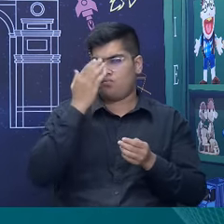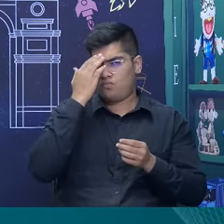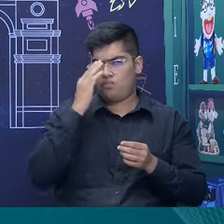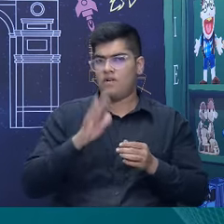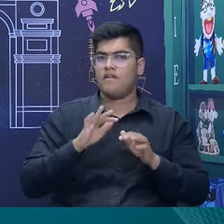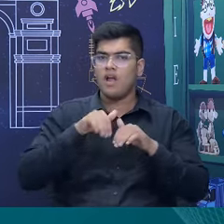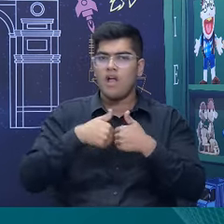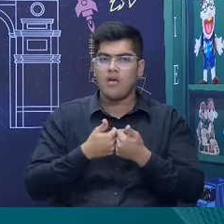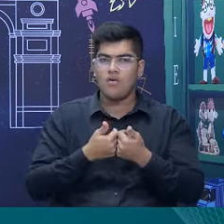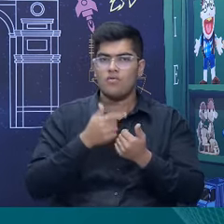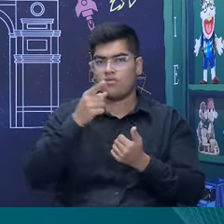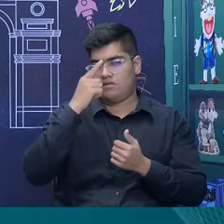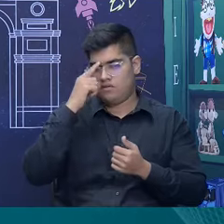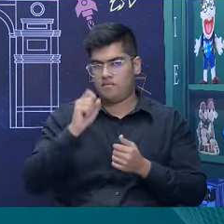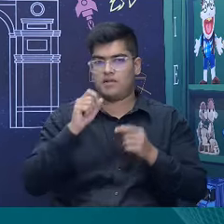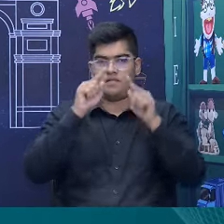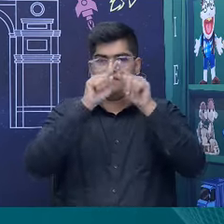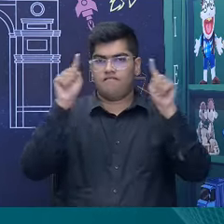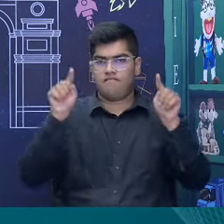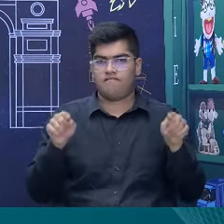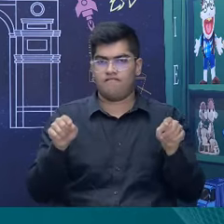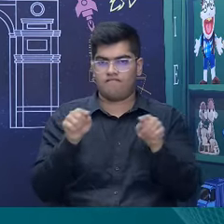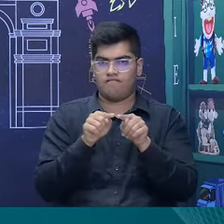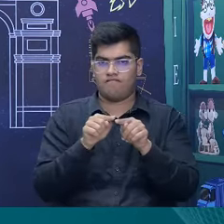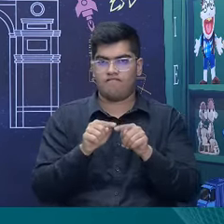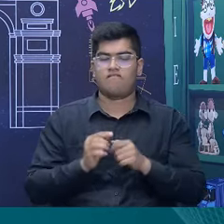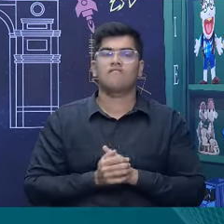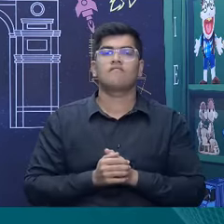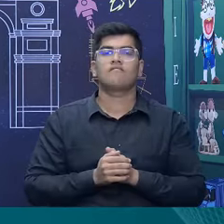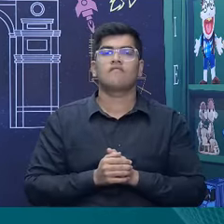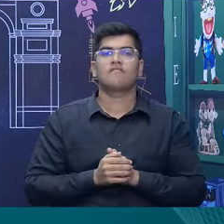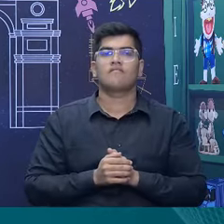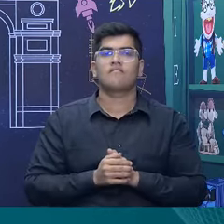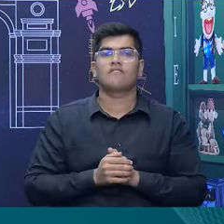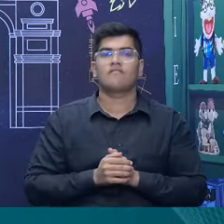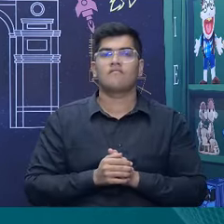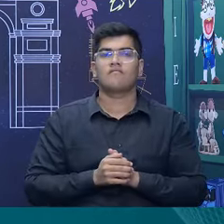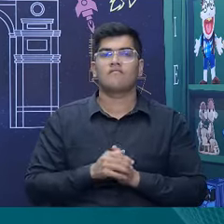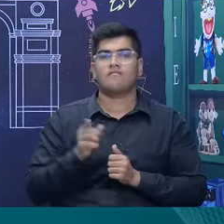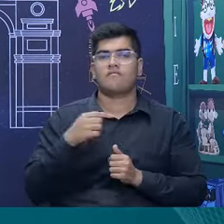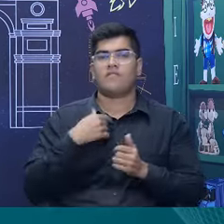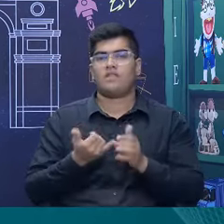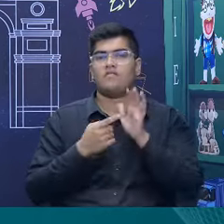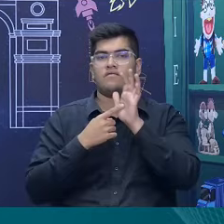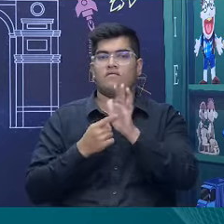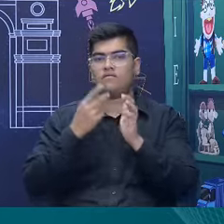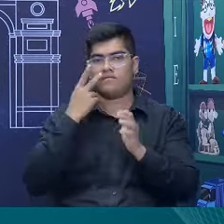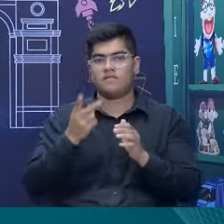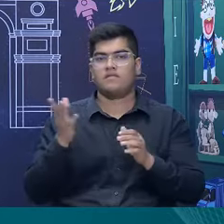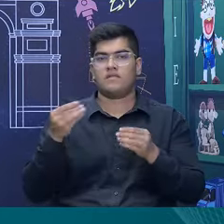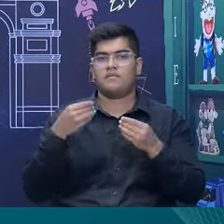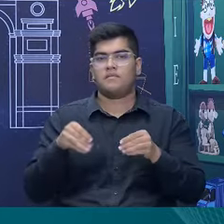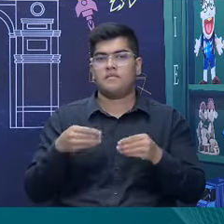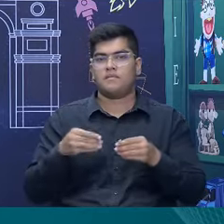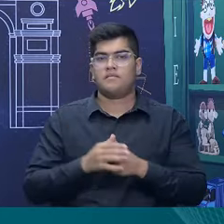रखा है जैसे उन्हें याद होगा कि रेक्टेंगल रेक्टेंगल किसे कहते हैं यहां पे मेरे पास एक शेप है जो